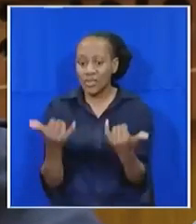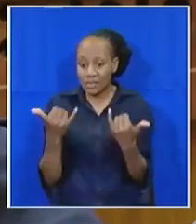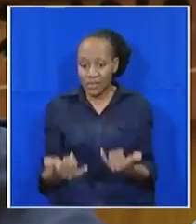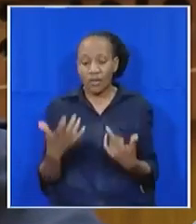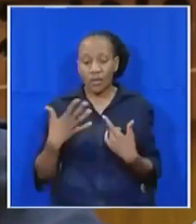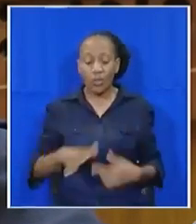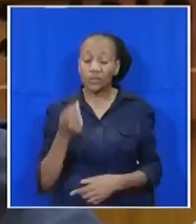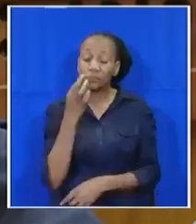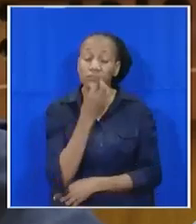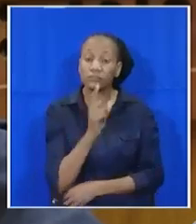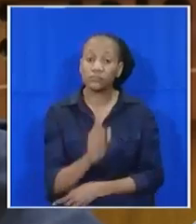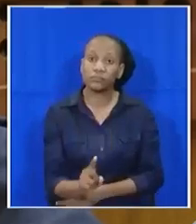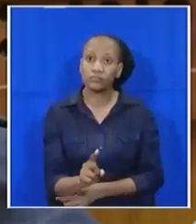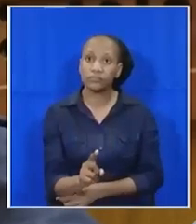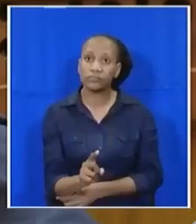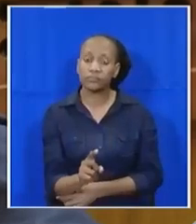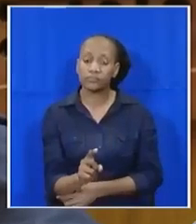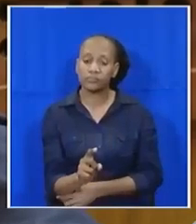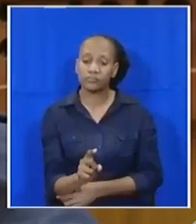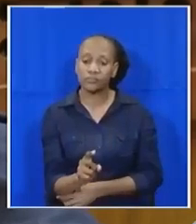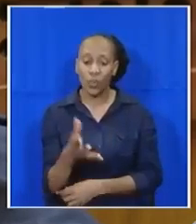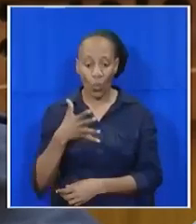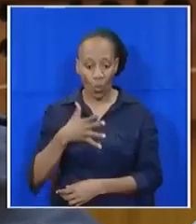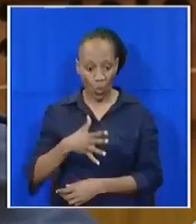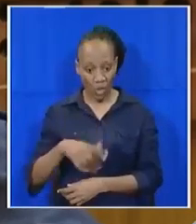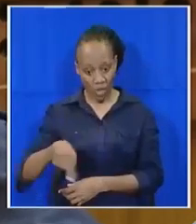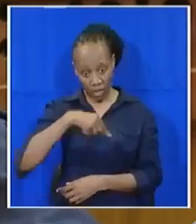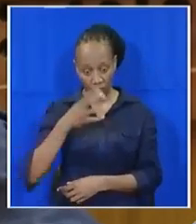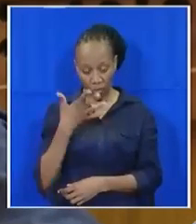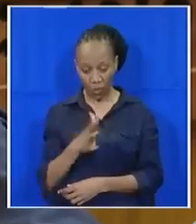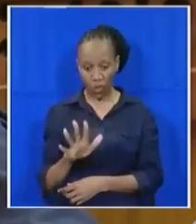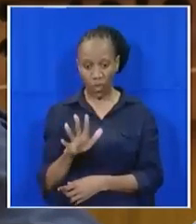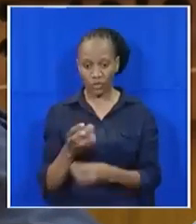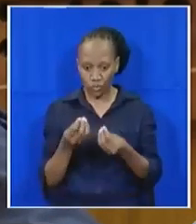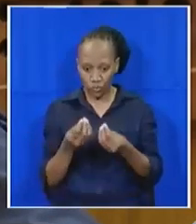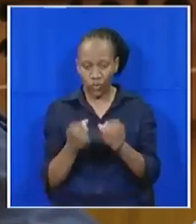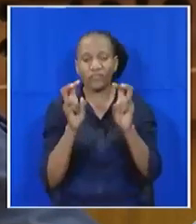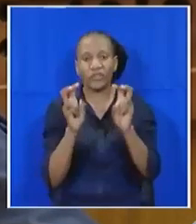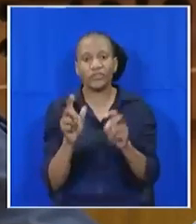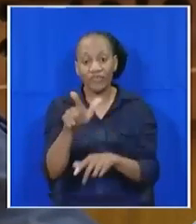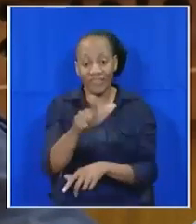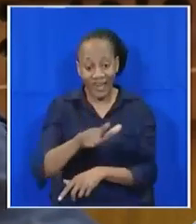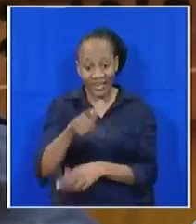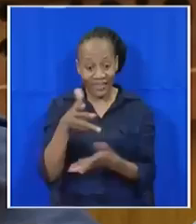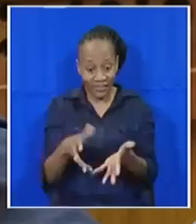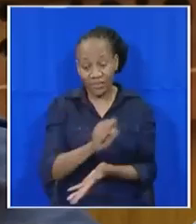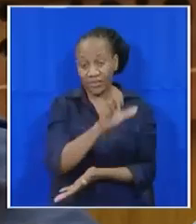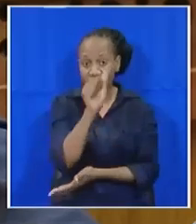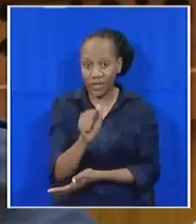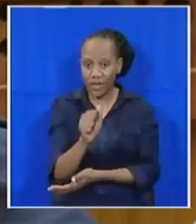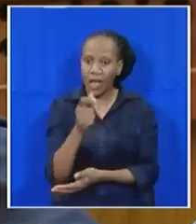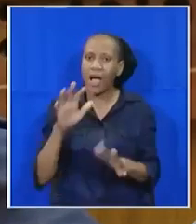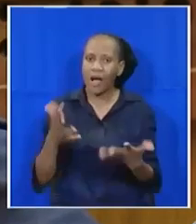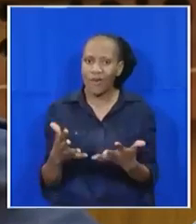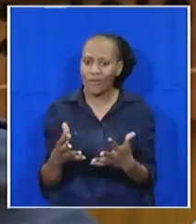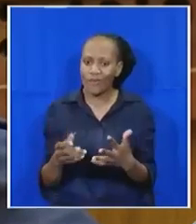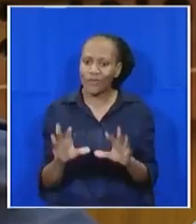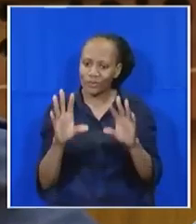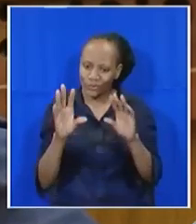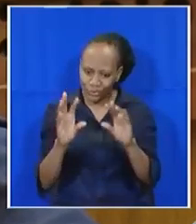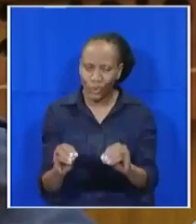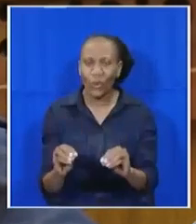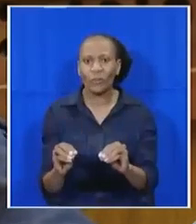grondkwessie in Suid-Afrika wil aanspreek, moet ons ophou om emosies op te jaag, om te sê mense het die